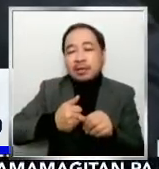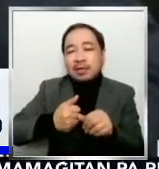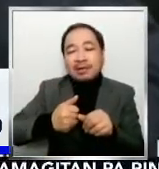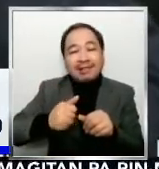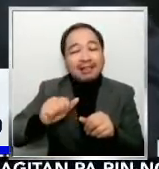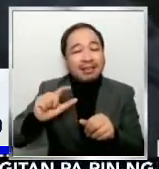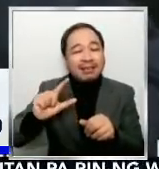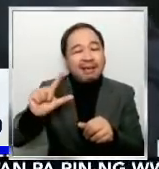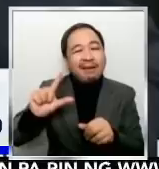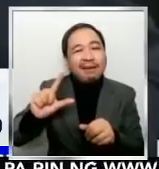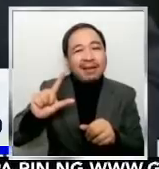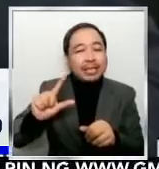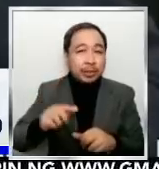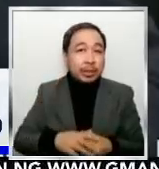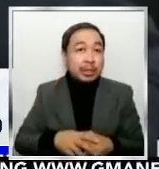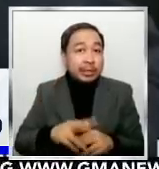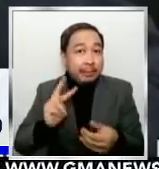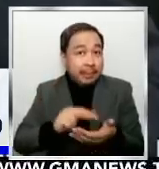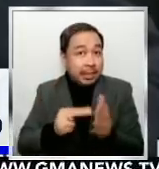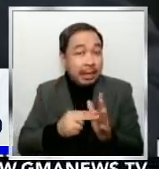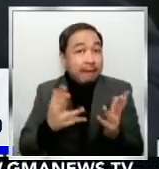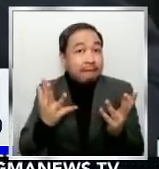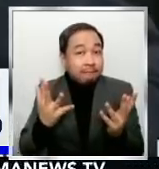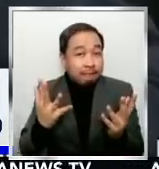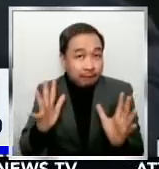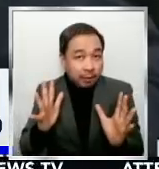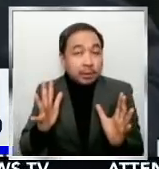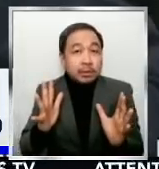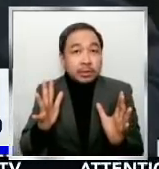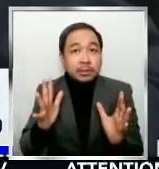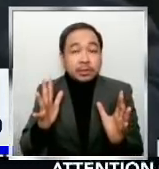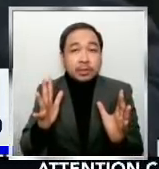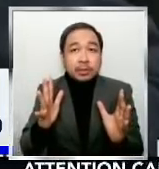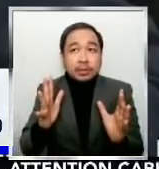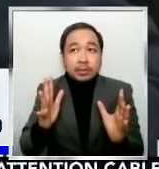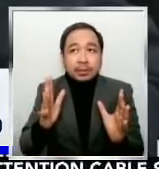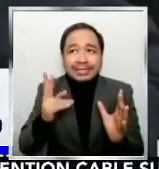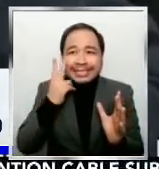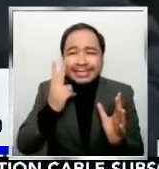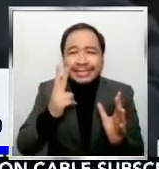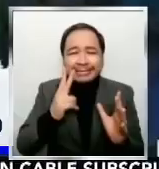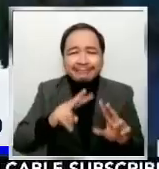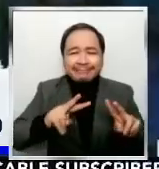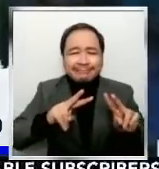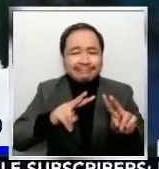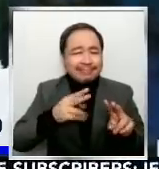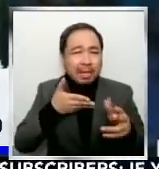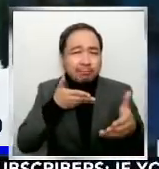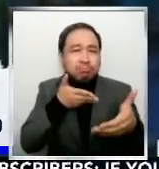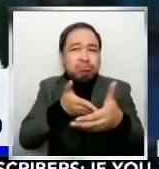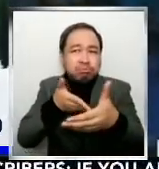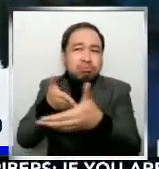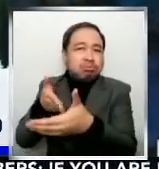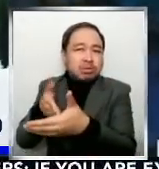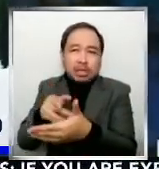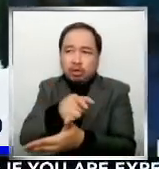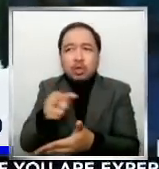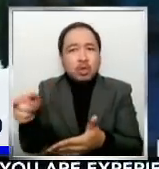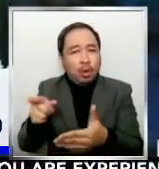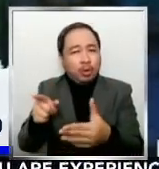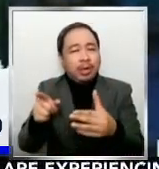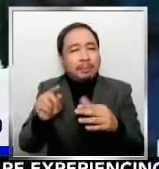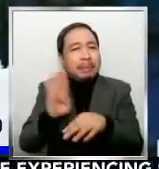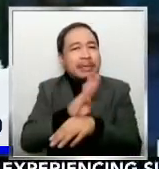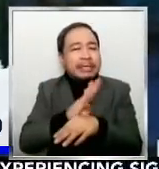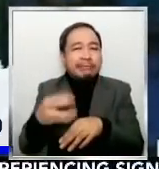after nagkaroon tayo ng pagsupil dun sa mga nag-violate ng mga